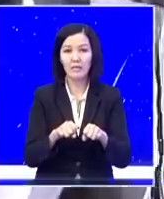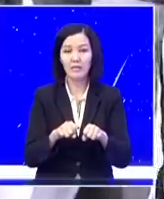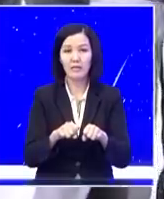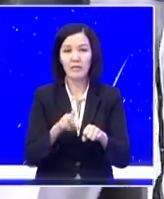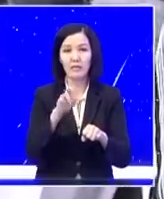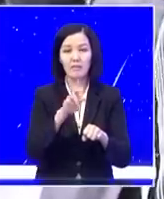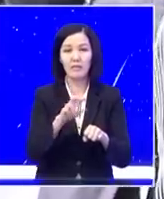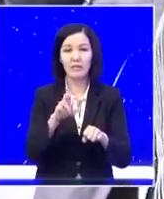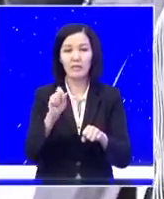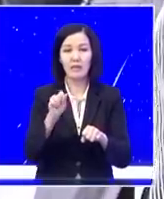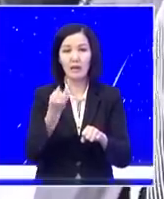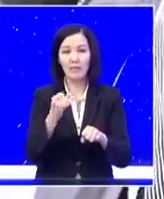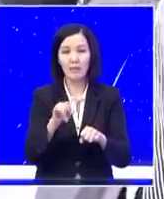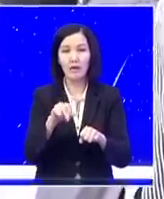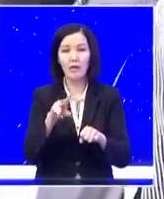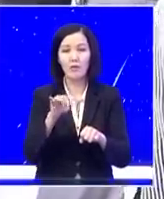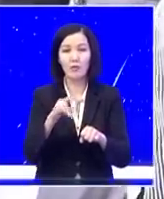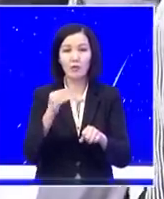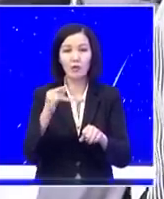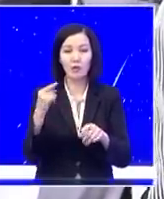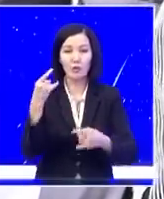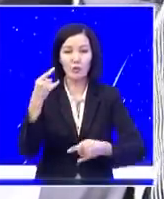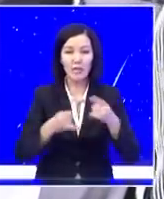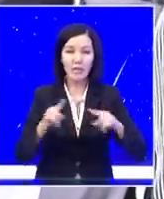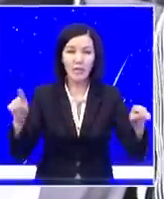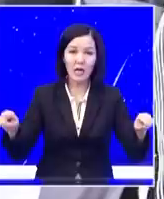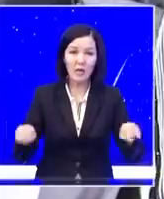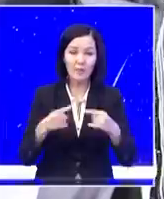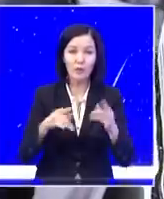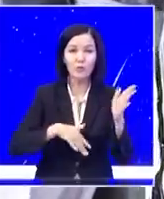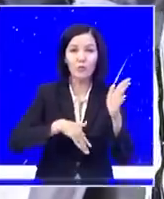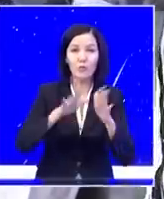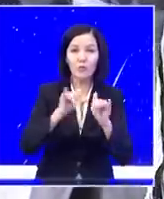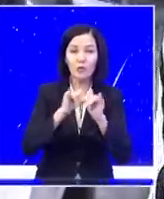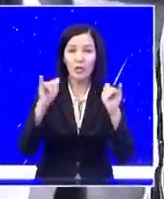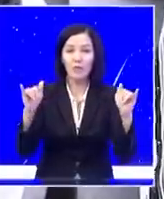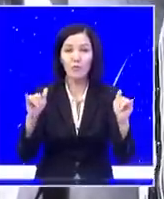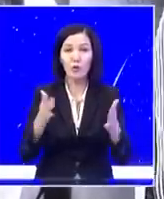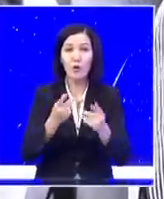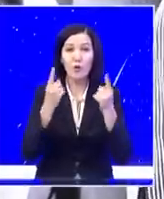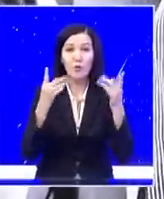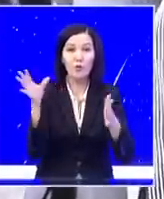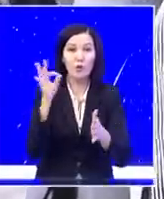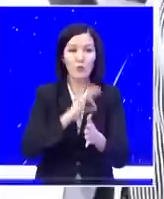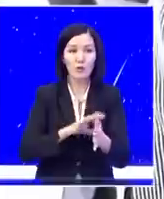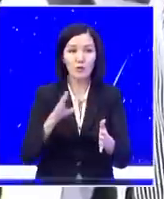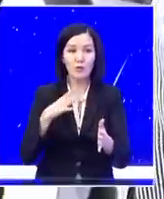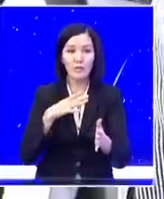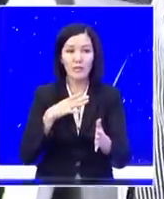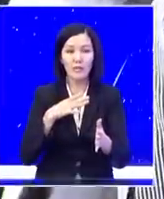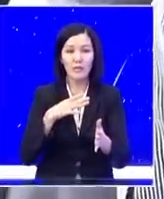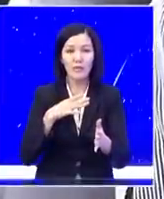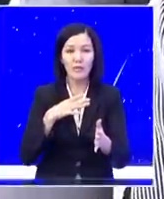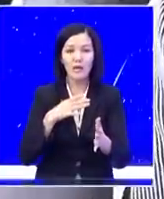Есен Абайұлы Жетісу телеарнасының қалыптасуына, қазіргі деңгейде көтерілуіне өте үлкен еңбек сіңірді. Ол